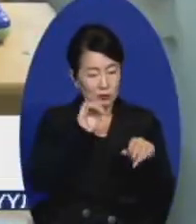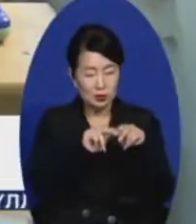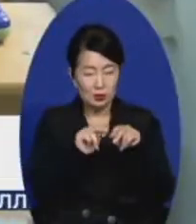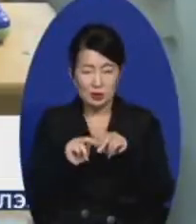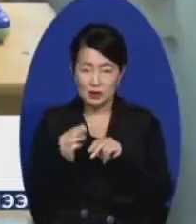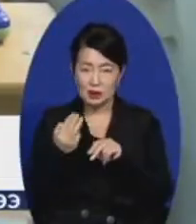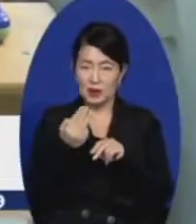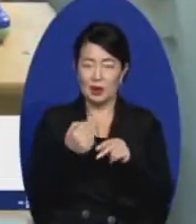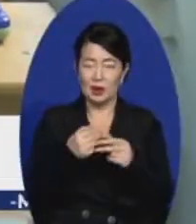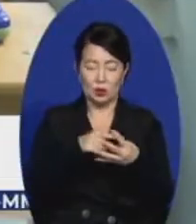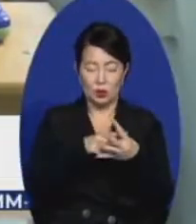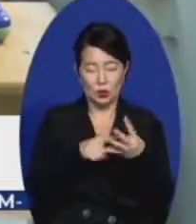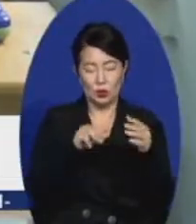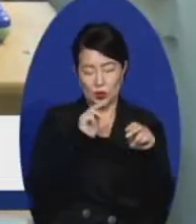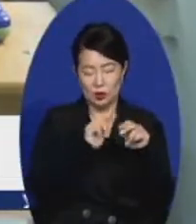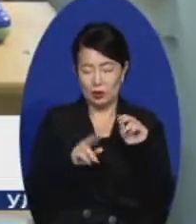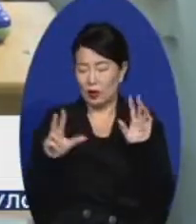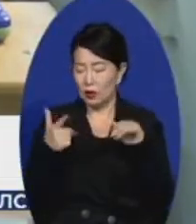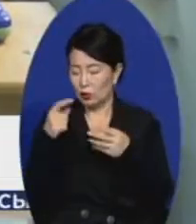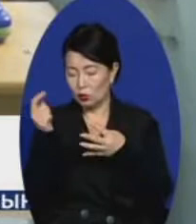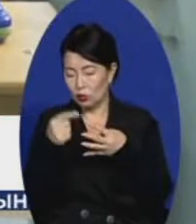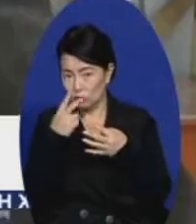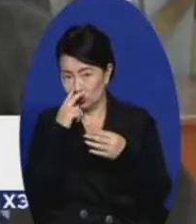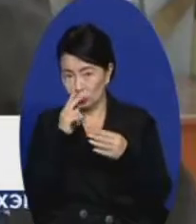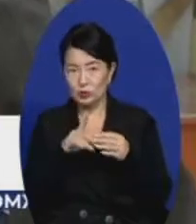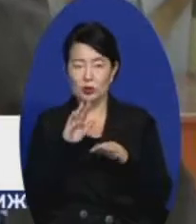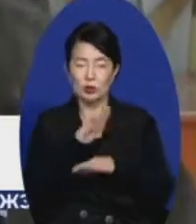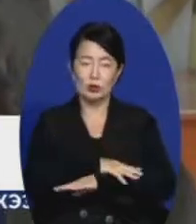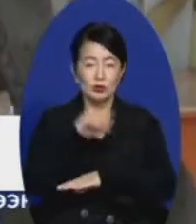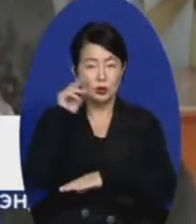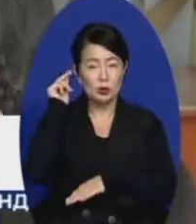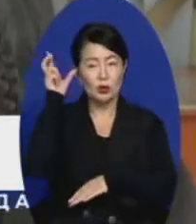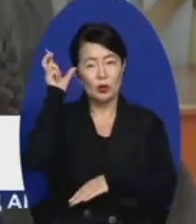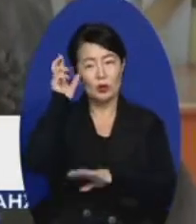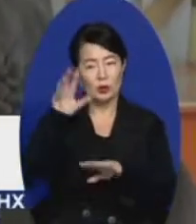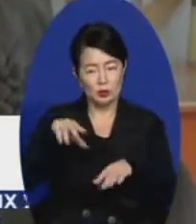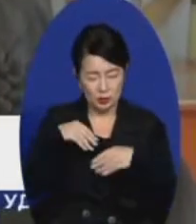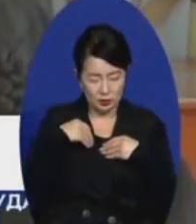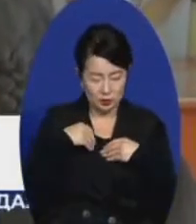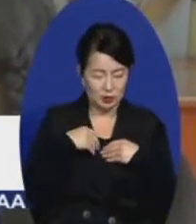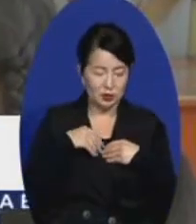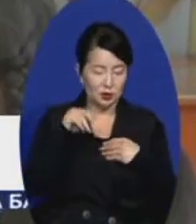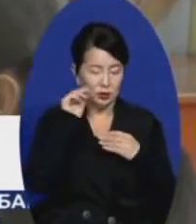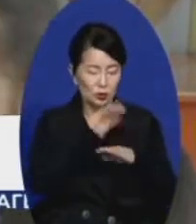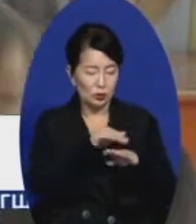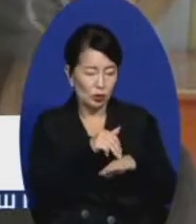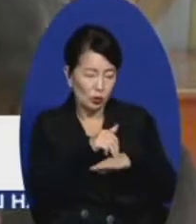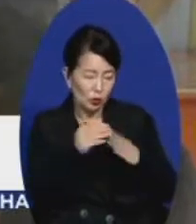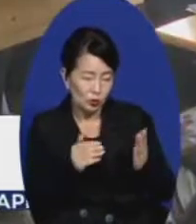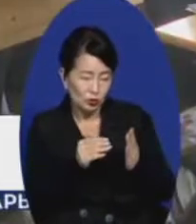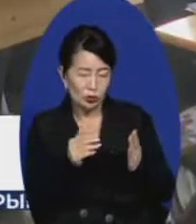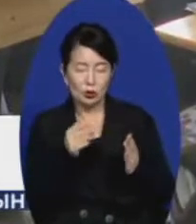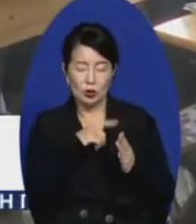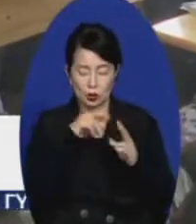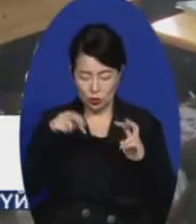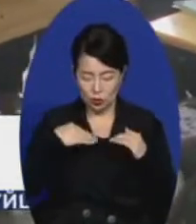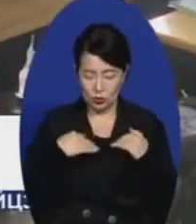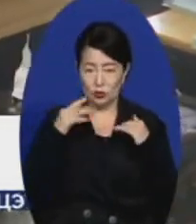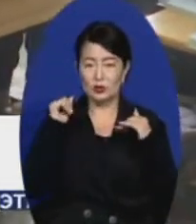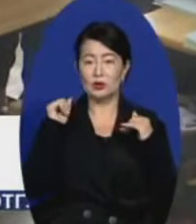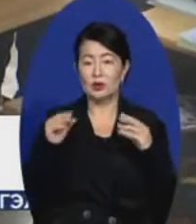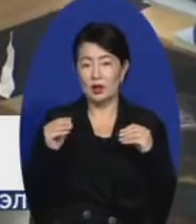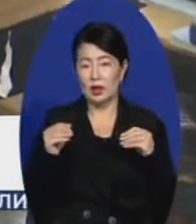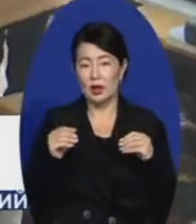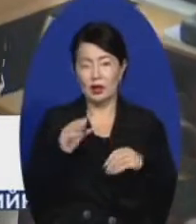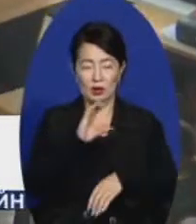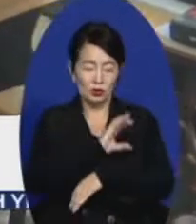авч нийт 4 шалгуур 13 үзүүлэлтээр үнэлсэн байна. Үүнд суралцагчдад боловсрал эзэмшүүлэх, суралцагчийг төлөвшүүлэх, өөрийгөө хэрхэн